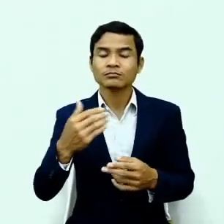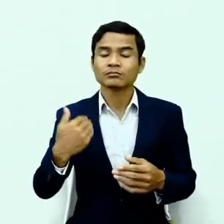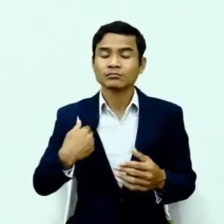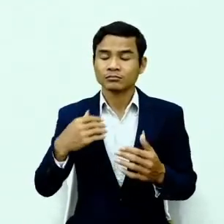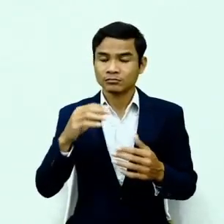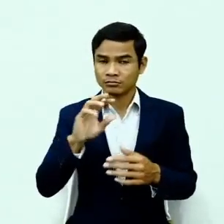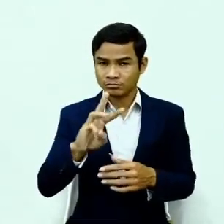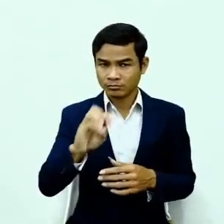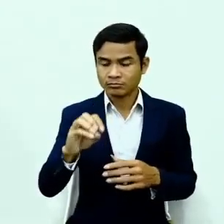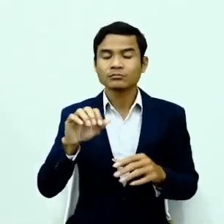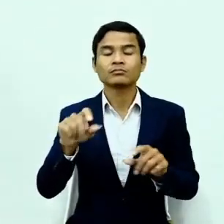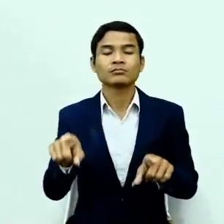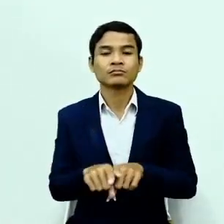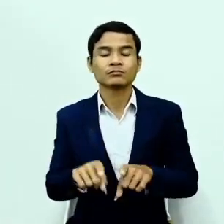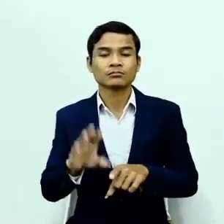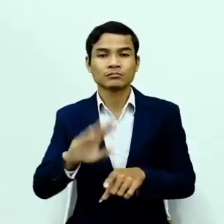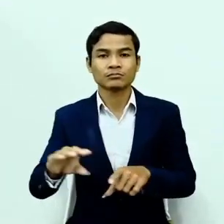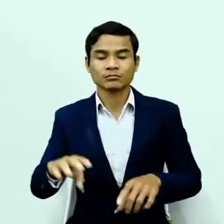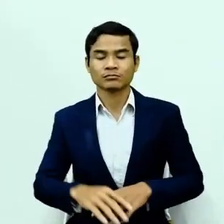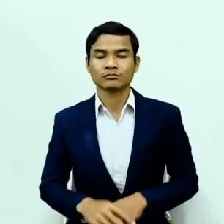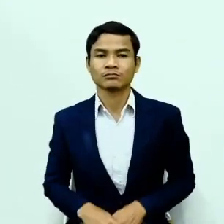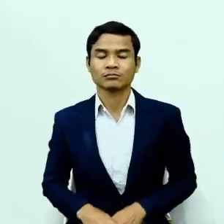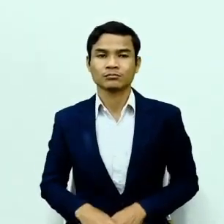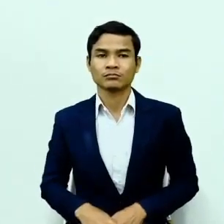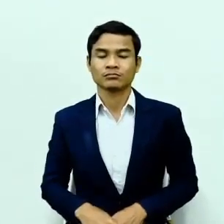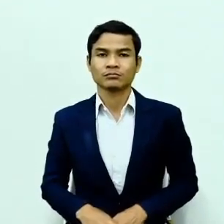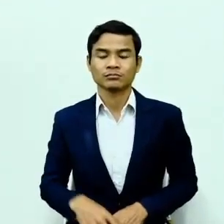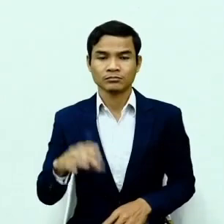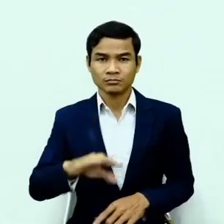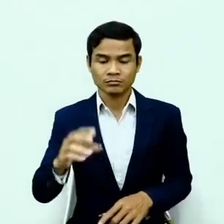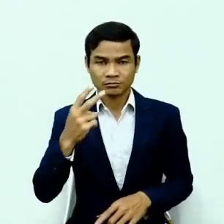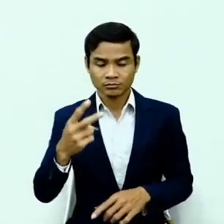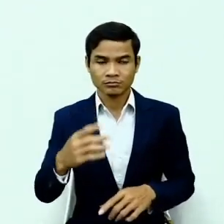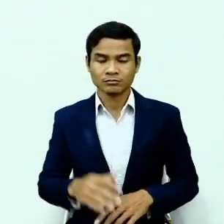xám xám sập chà cơn mưa nè